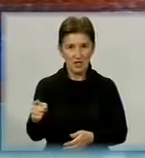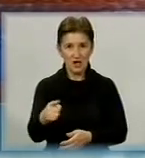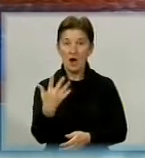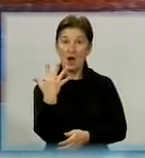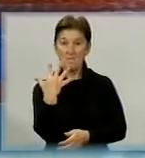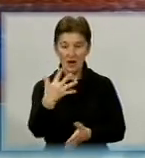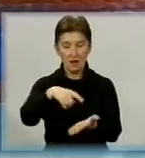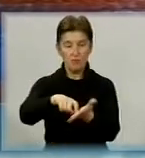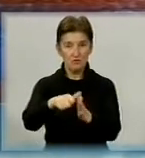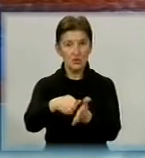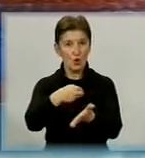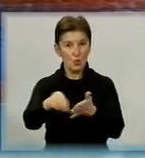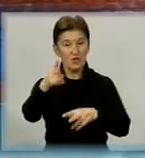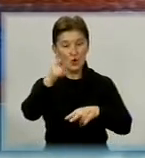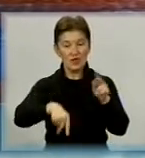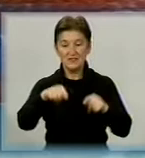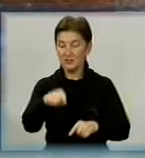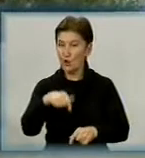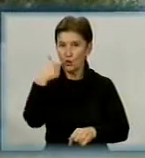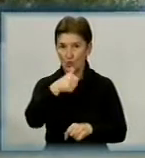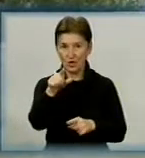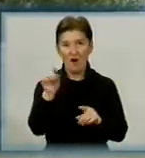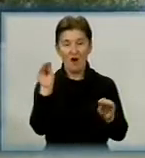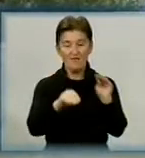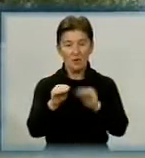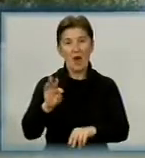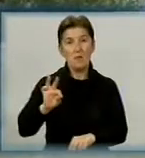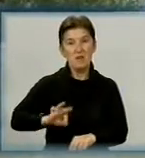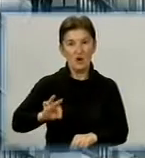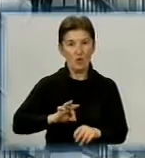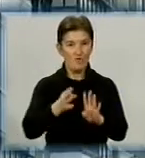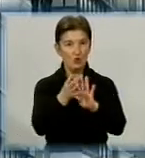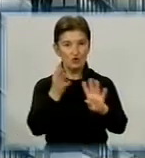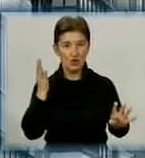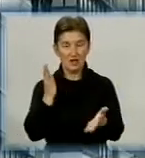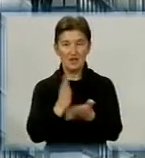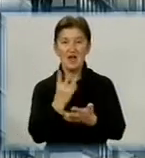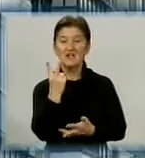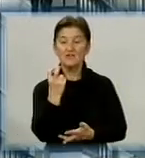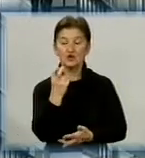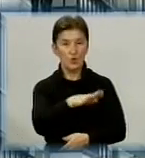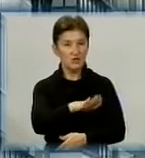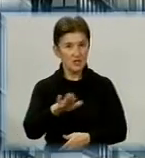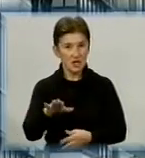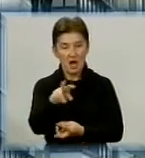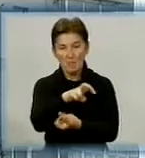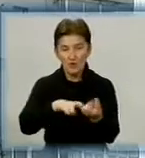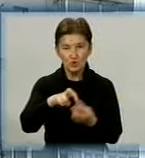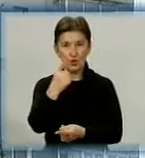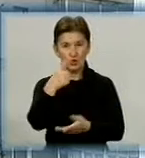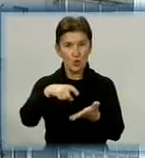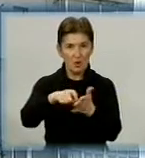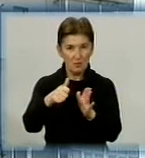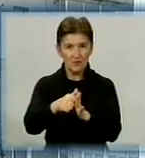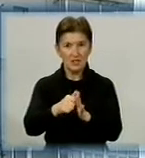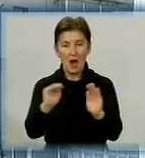5 помешкань куплять вже до кінця цього року. Нині формують пільгову чергу, в якій вже налічується близько 200 дітей, та підшукують однокімнатні,